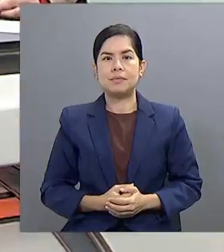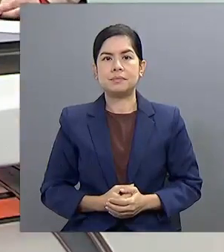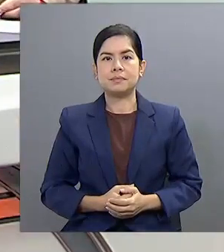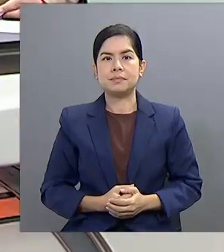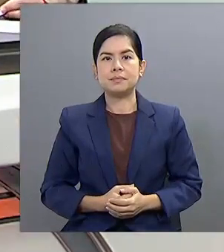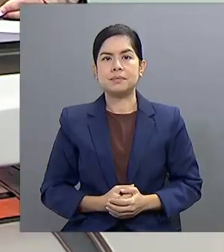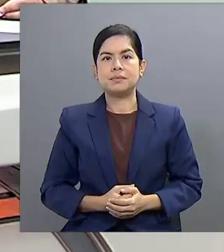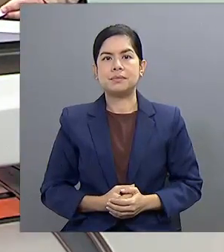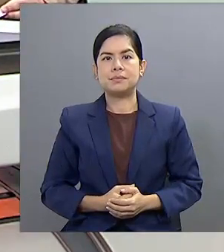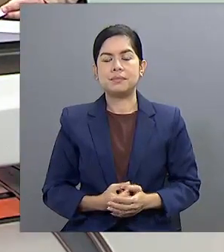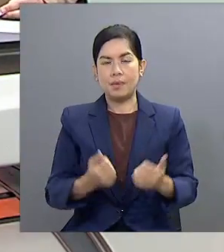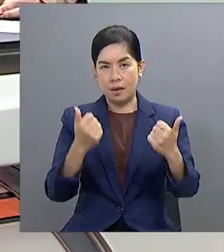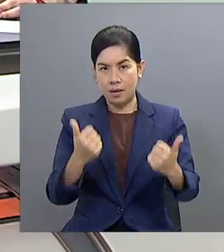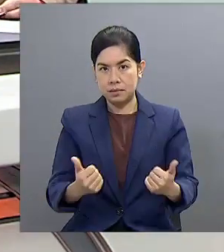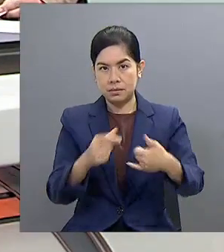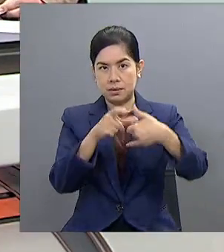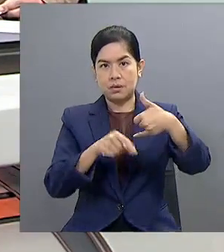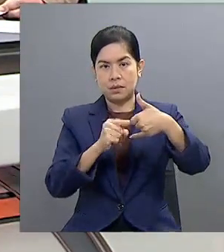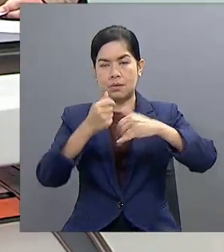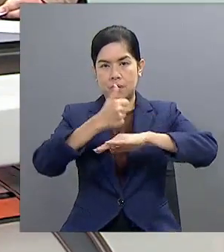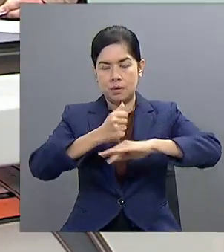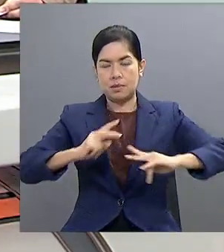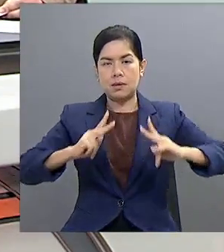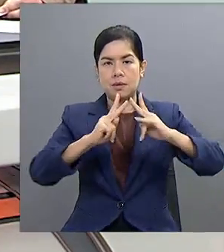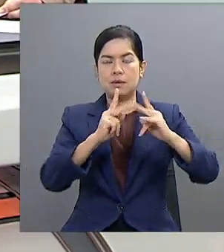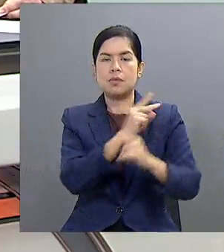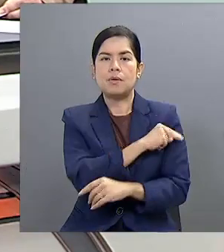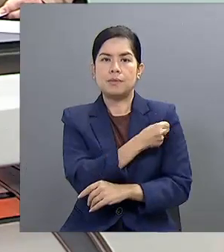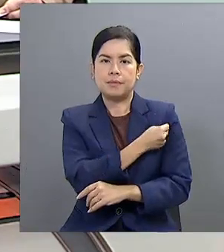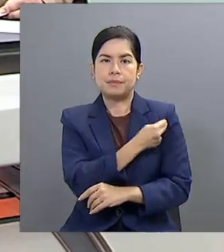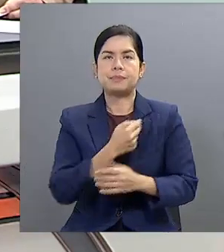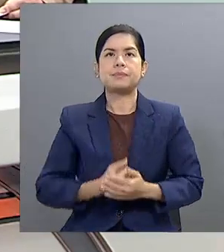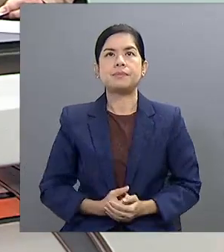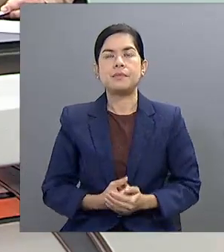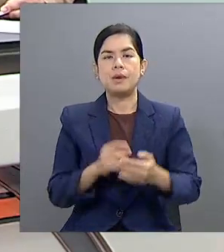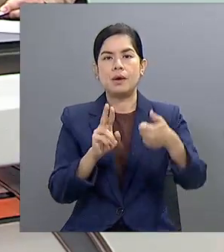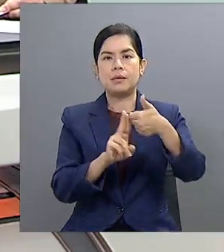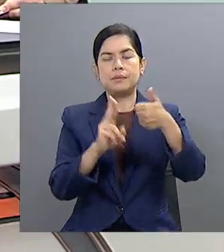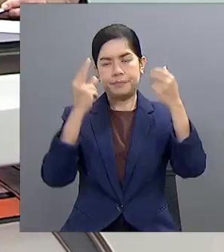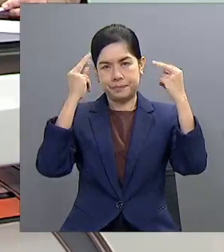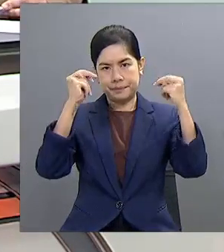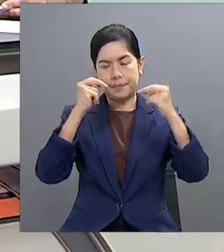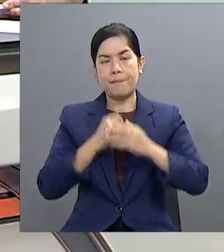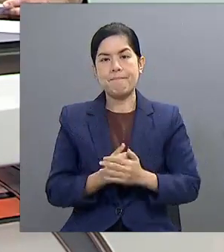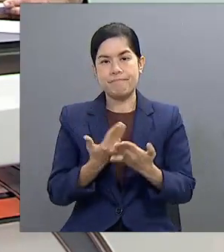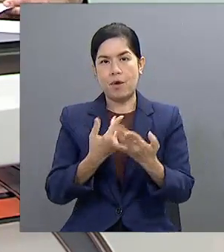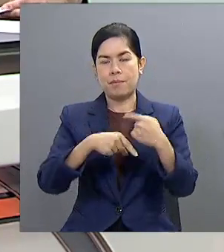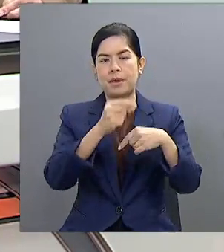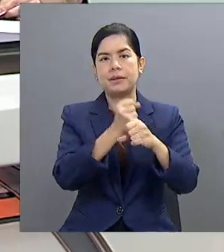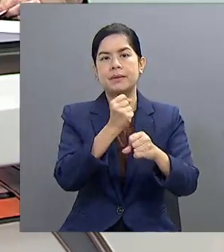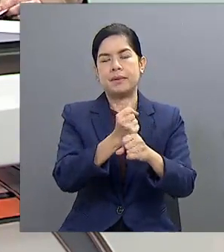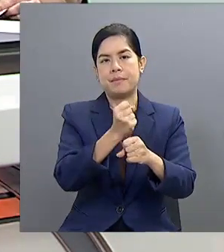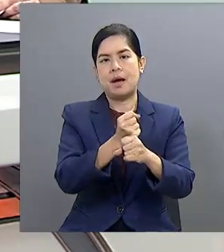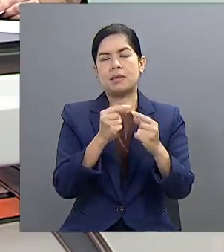ค่ะวันนี้นายอนุทินชาญวีรกูลได้ทำหรือว่าการกระทรวงสาธารณสุขและรองนายกรัฐมนตรีต่อมาทำงานวันแรกแล้วนะคะหลังจาก